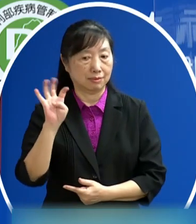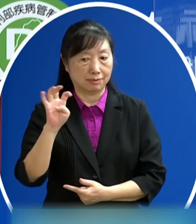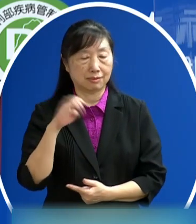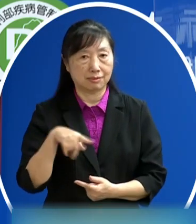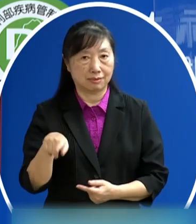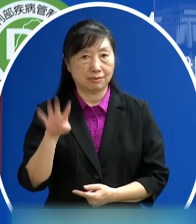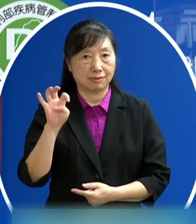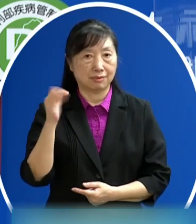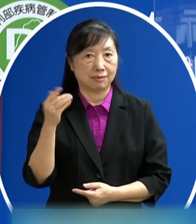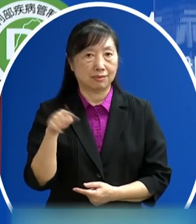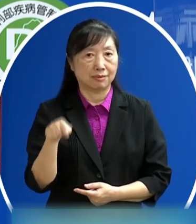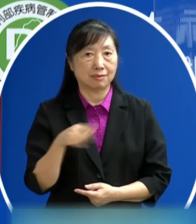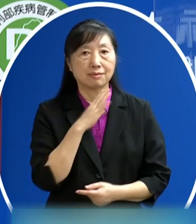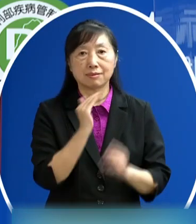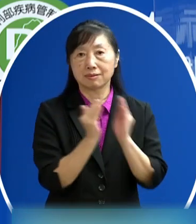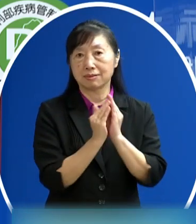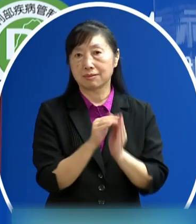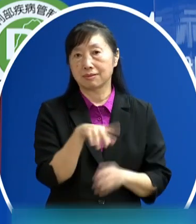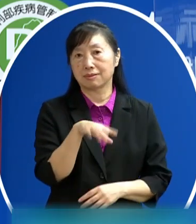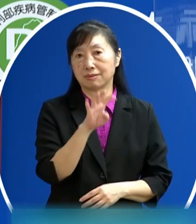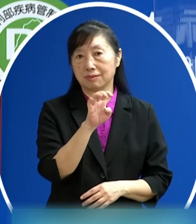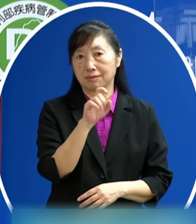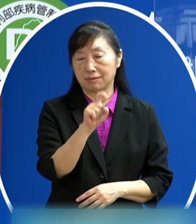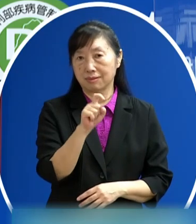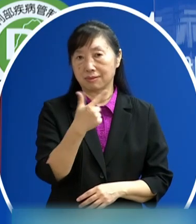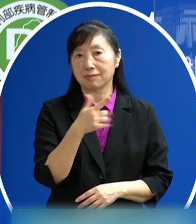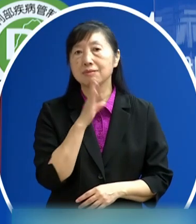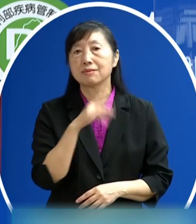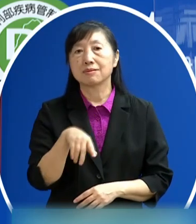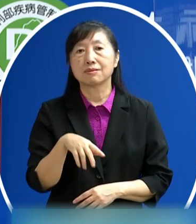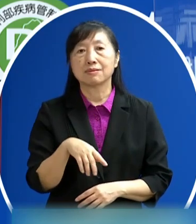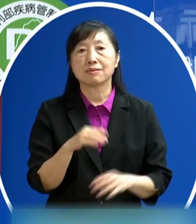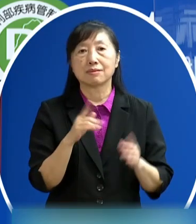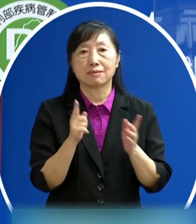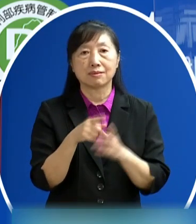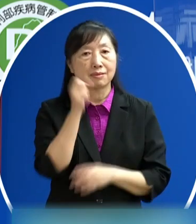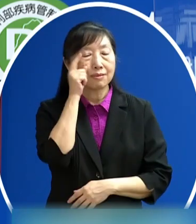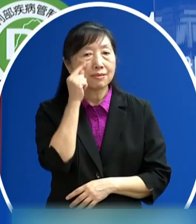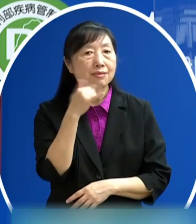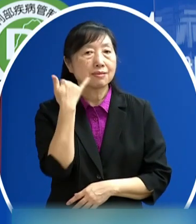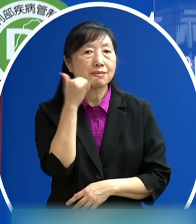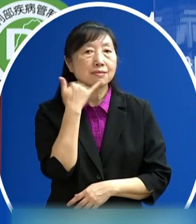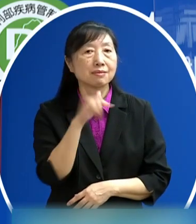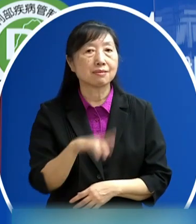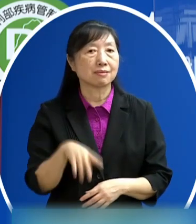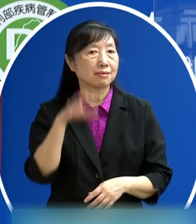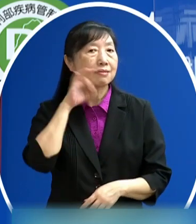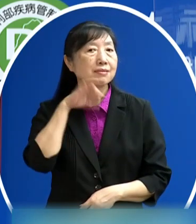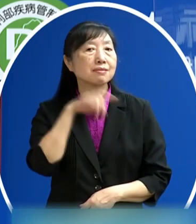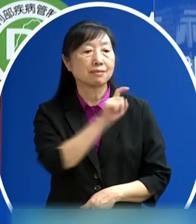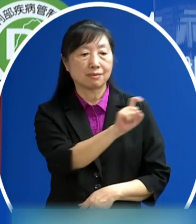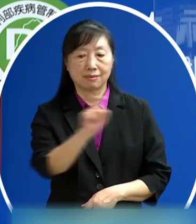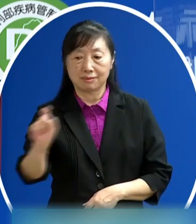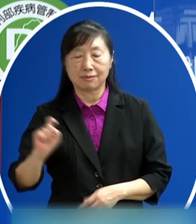49例，桃园市16例，台南市、基隆市、彰化县各10例，